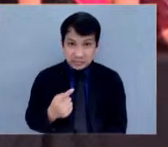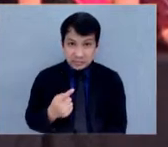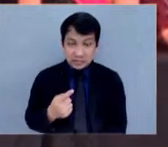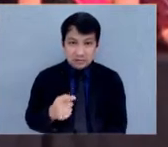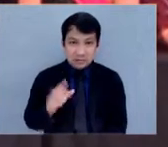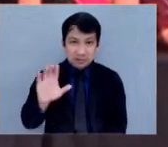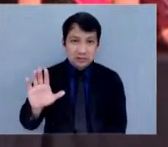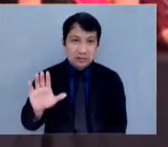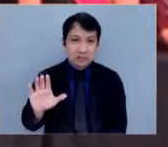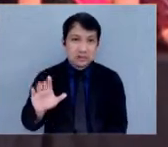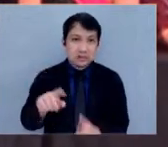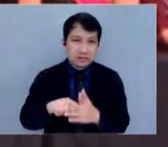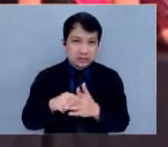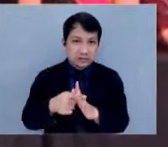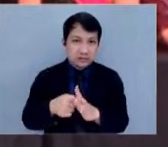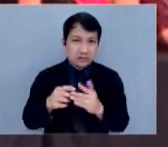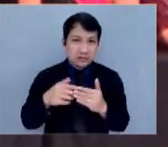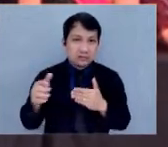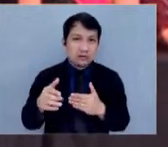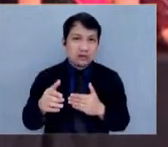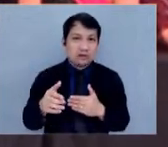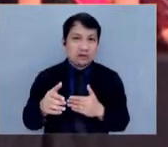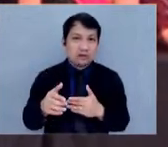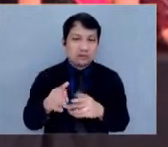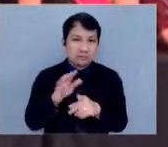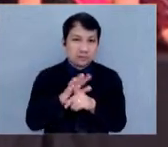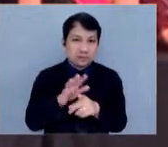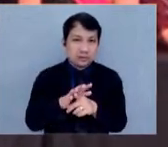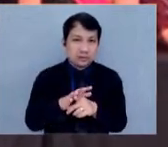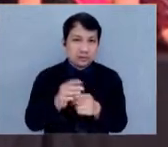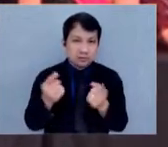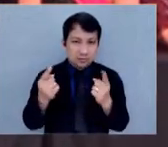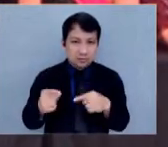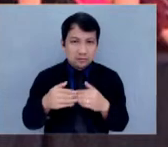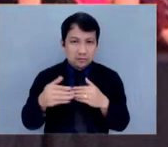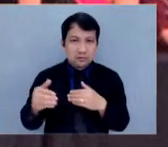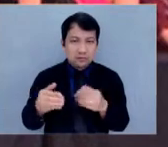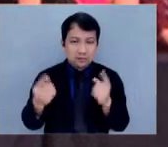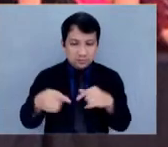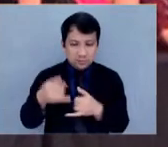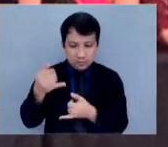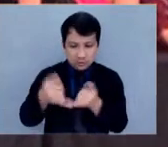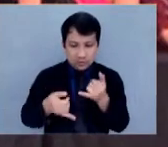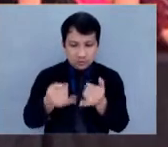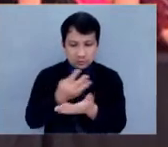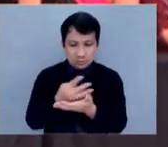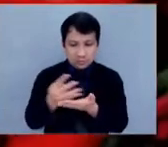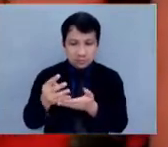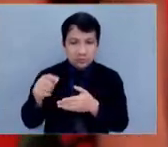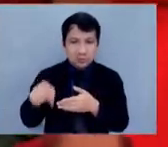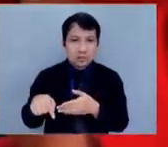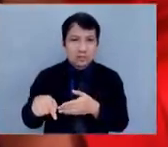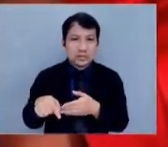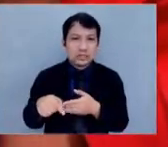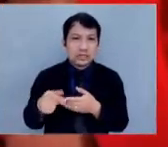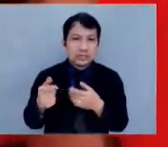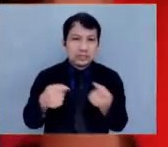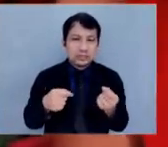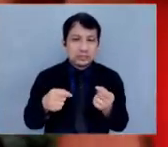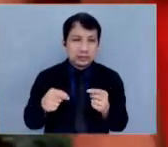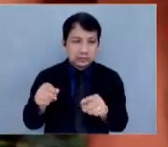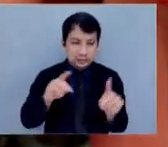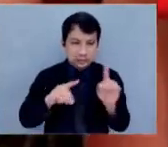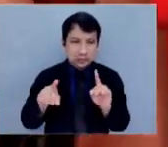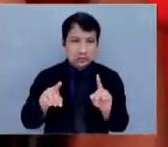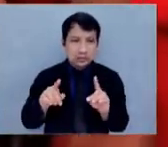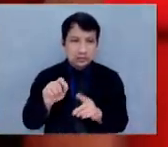getting started. Dahil matitindi pa raw ang mga magaganap sa kanila sa last 4 weeks ng serye. Proud naman si Maris at